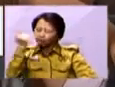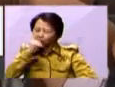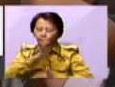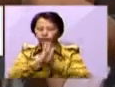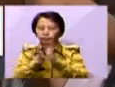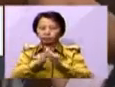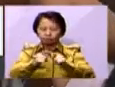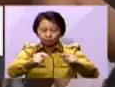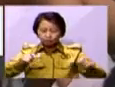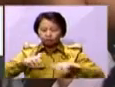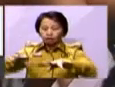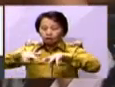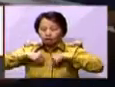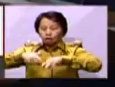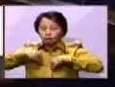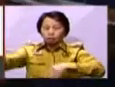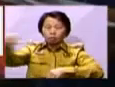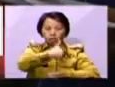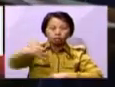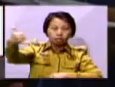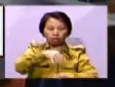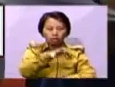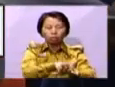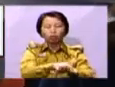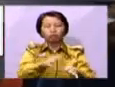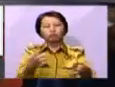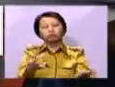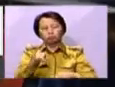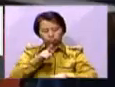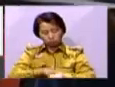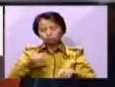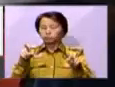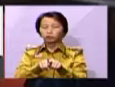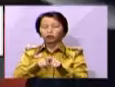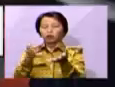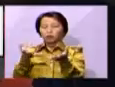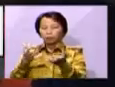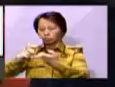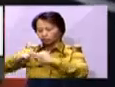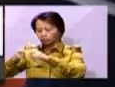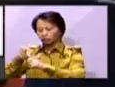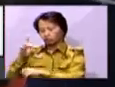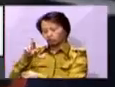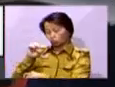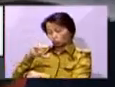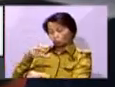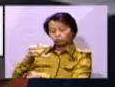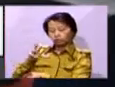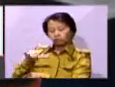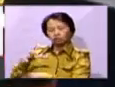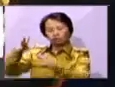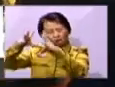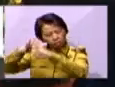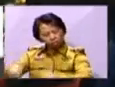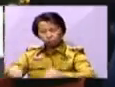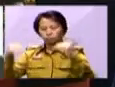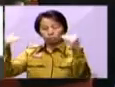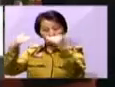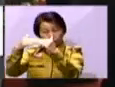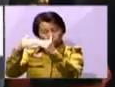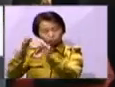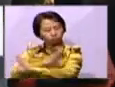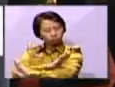menjadi negara penerima pelarian Rohingya. Namun pada masa sama, mahu isu Rohingya ditangani dengan adil